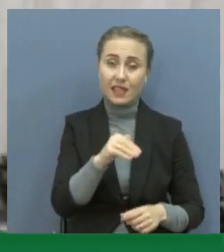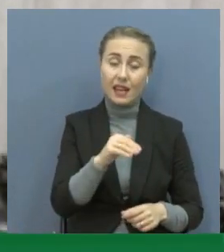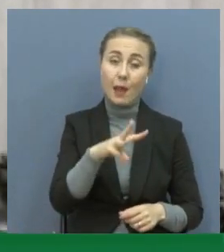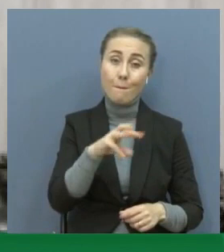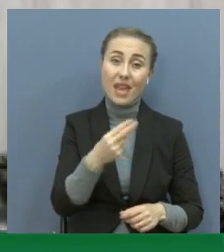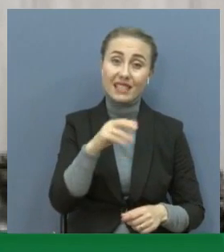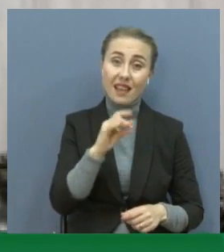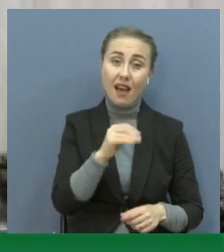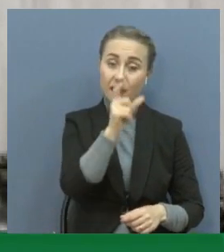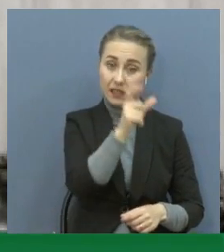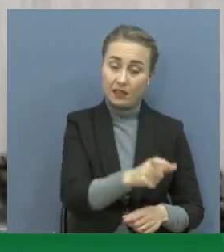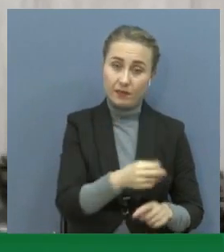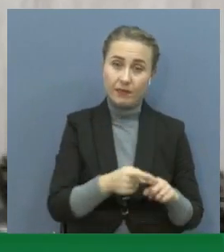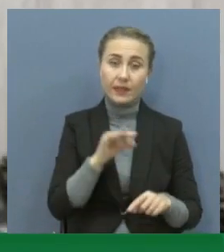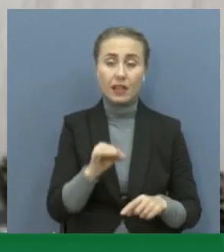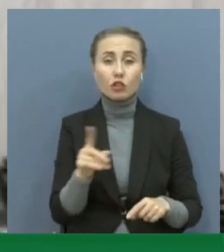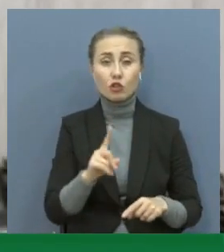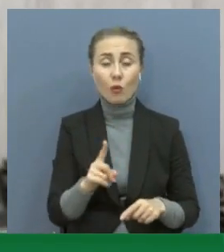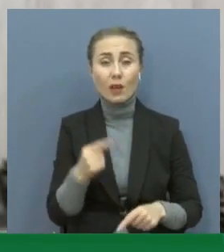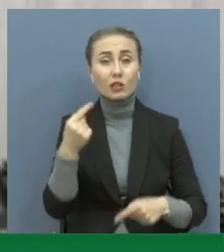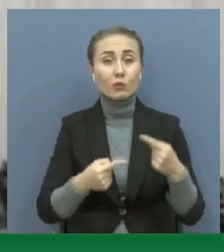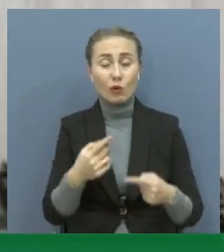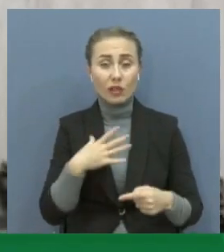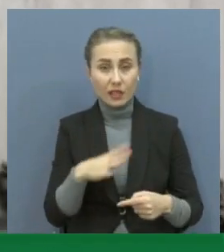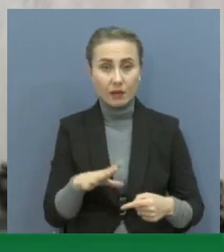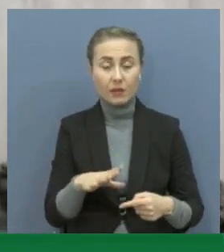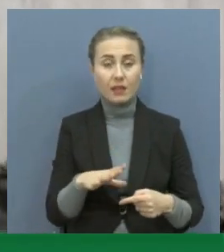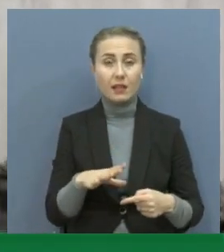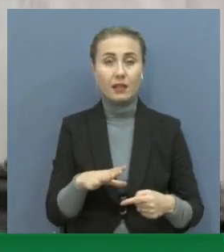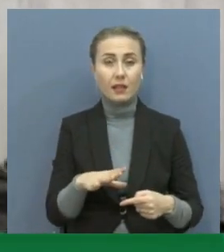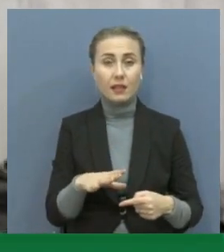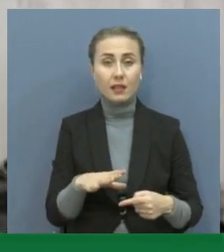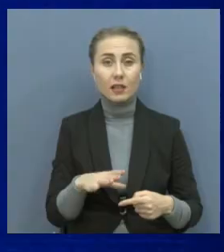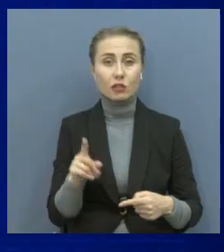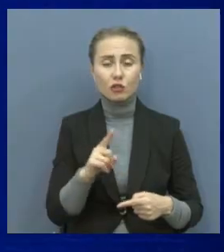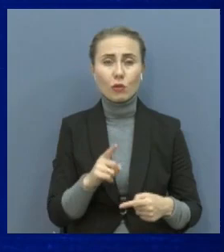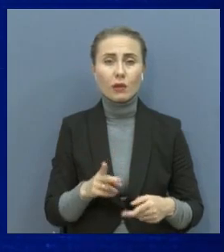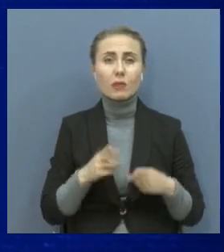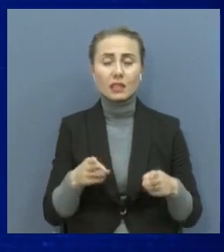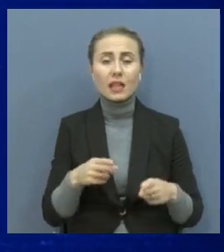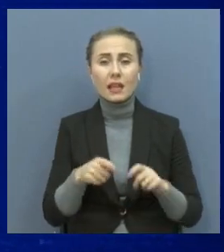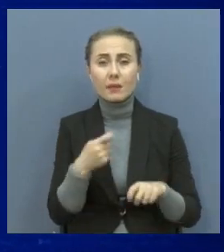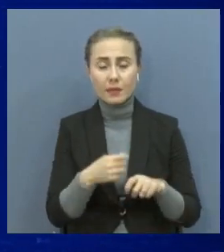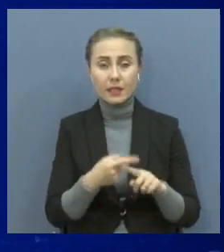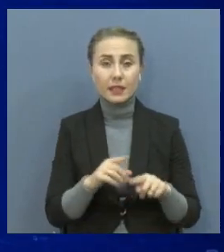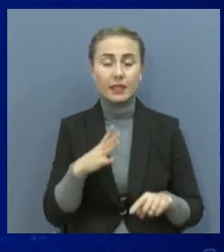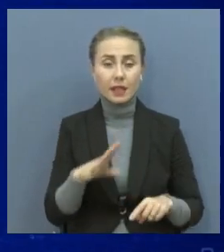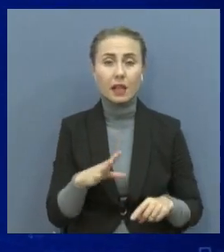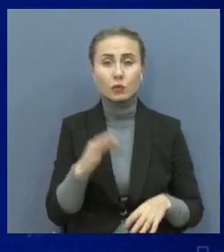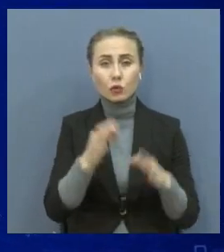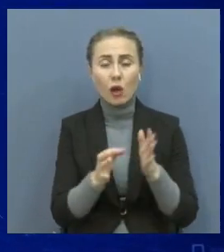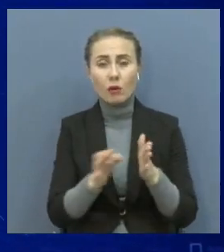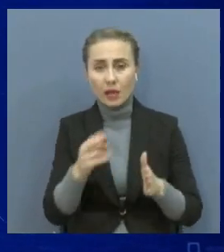о возможности урегулировать спор, значит, не прибегая к судебным тягам. Всего в судах области